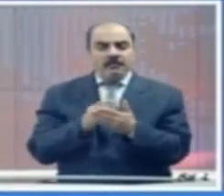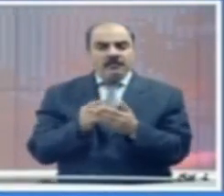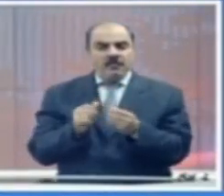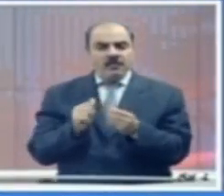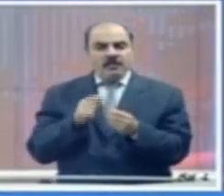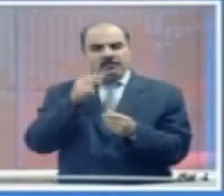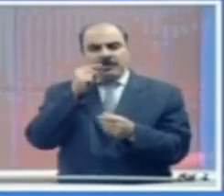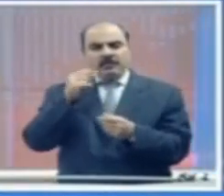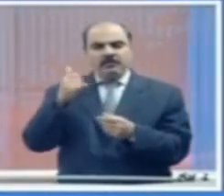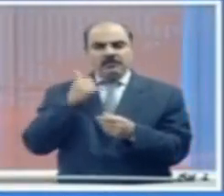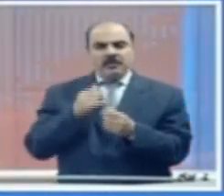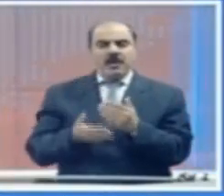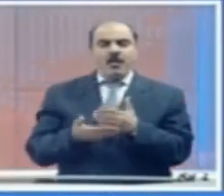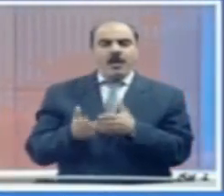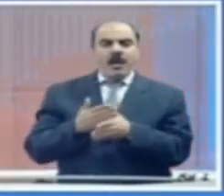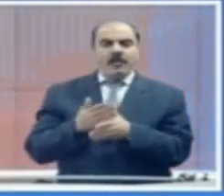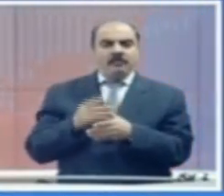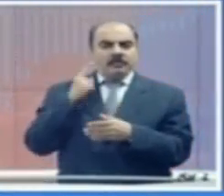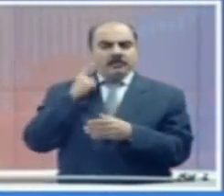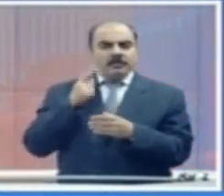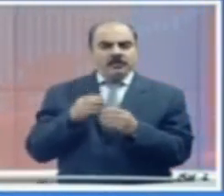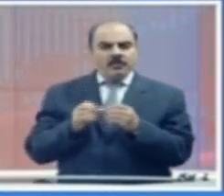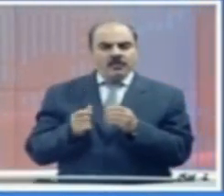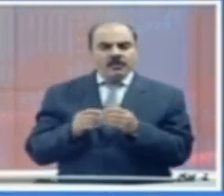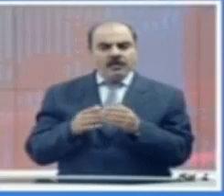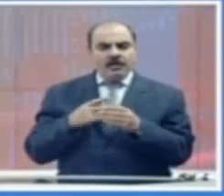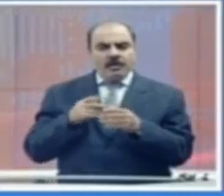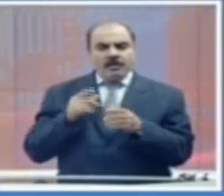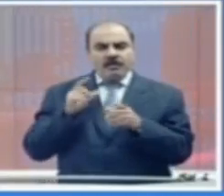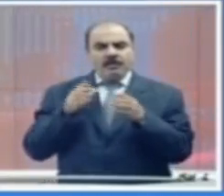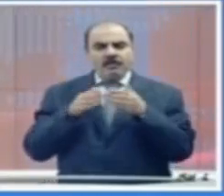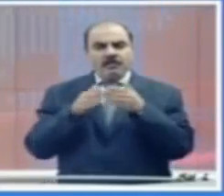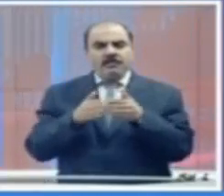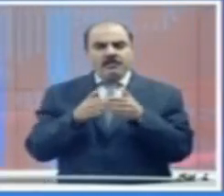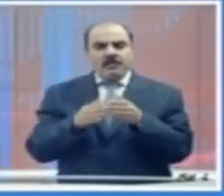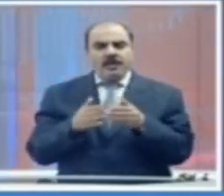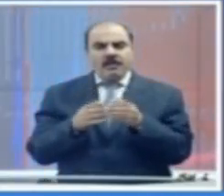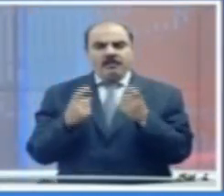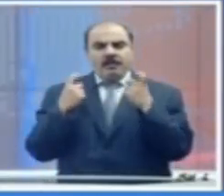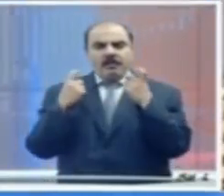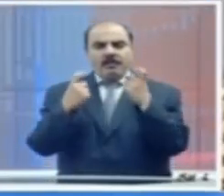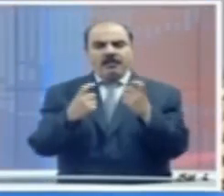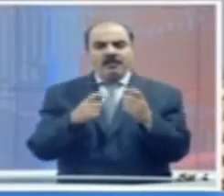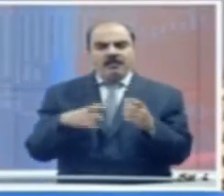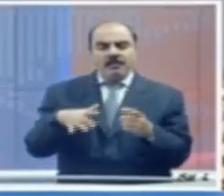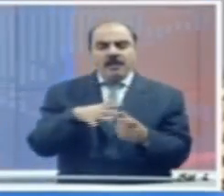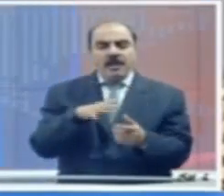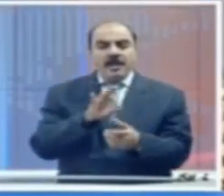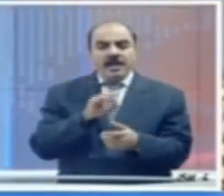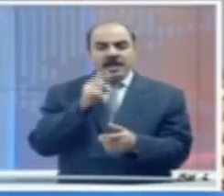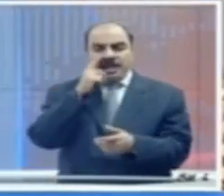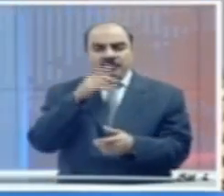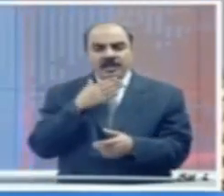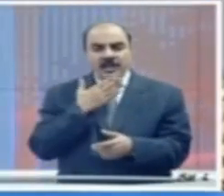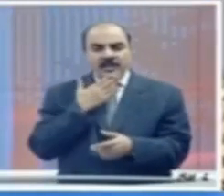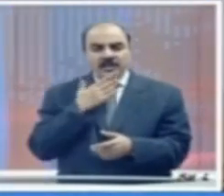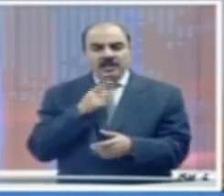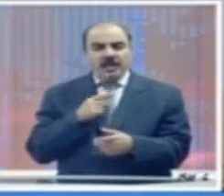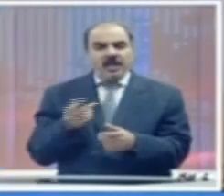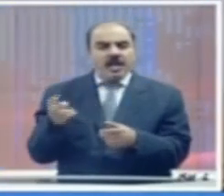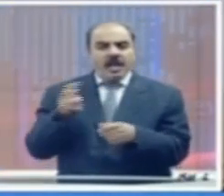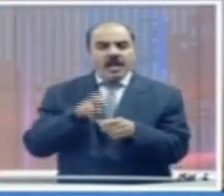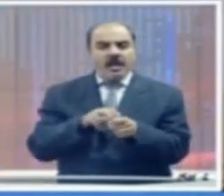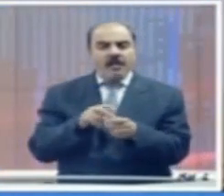فور تلقي الوزارة نبأ حادث القرصنة على سفينة الشحن قبالة السواحل النيجيرية وعلى